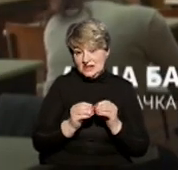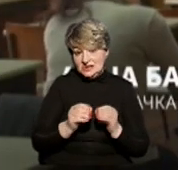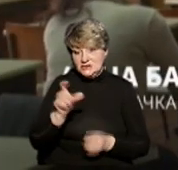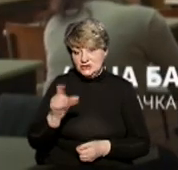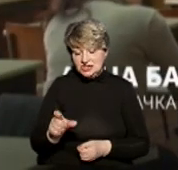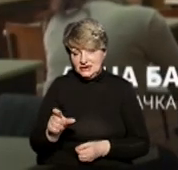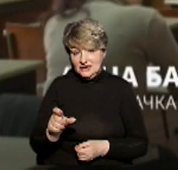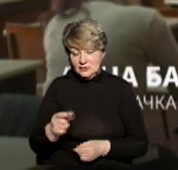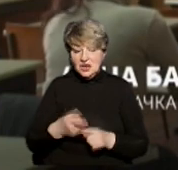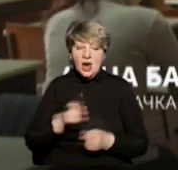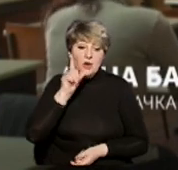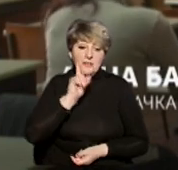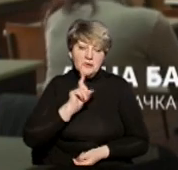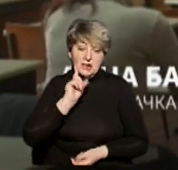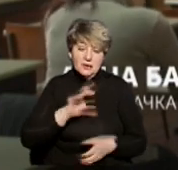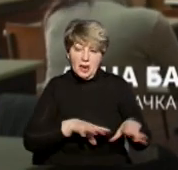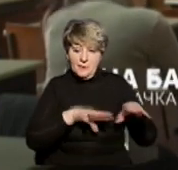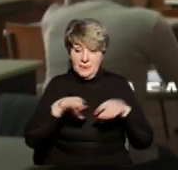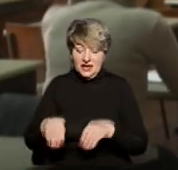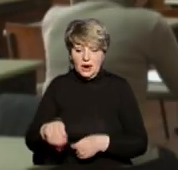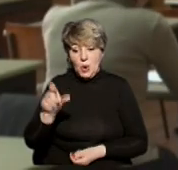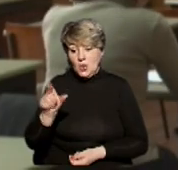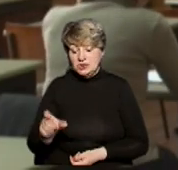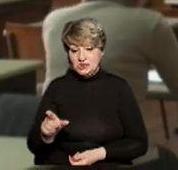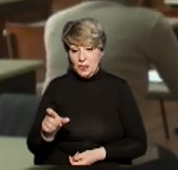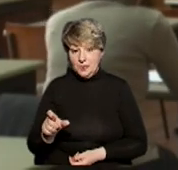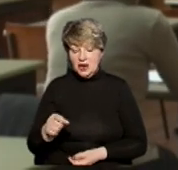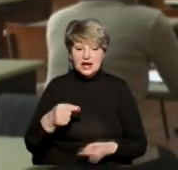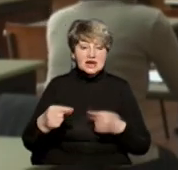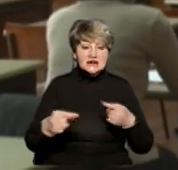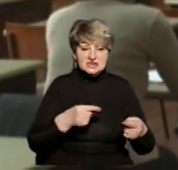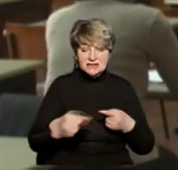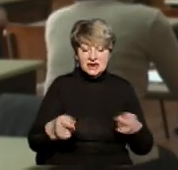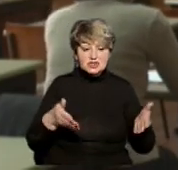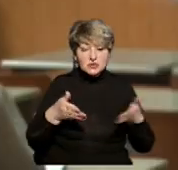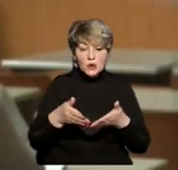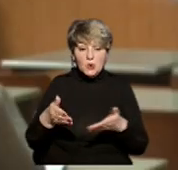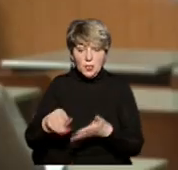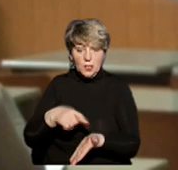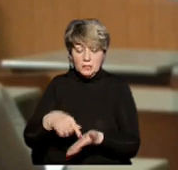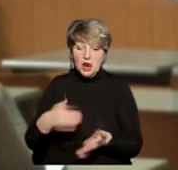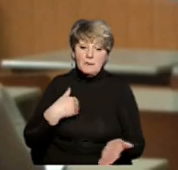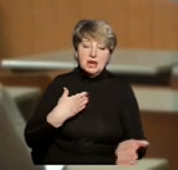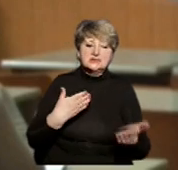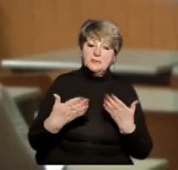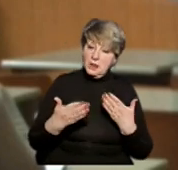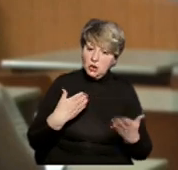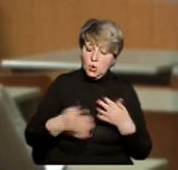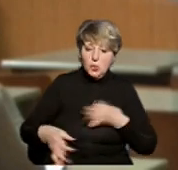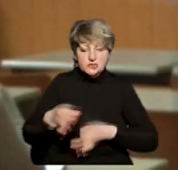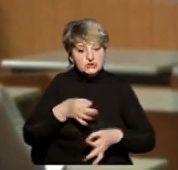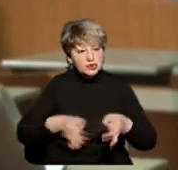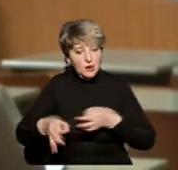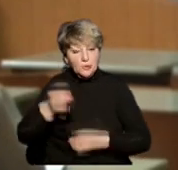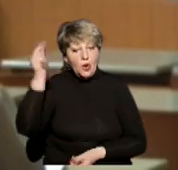Це всі тимчасово переміщені особи з різних куточків. Спілкуємося, розмовляємо і, крім